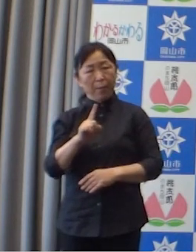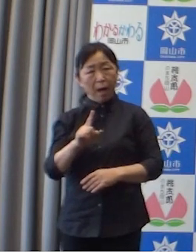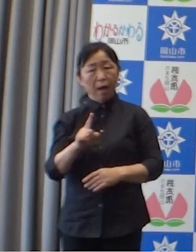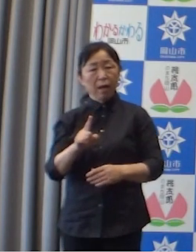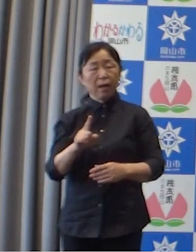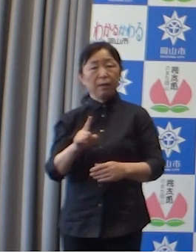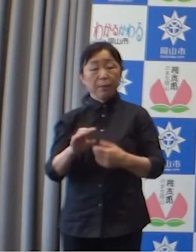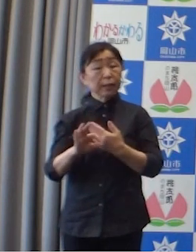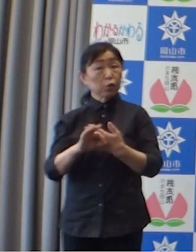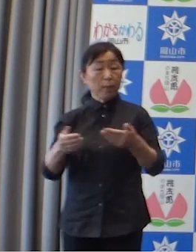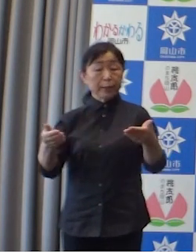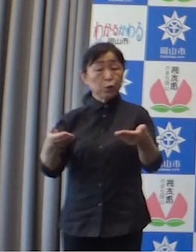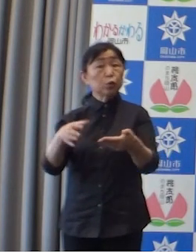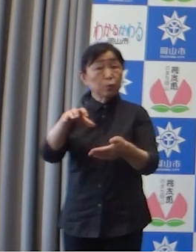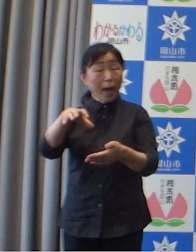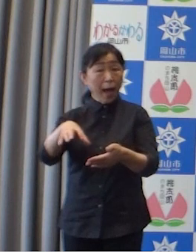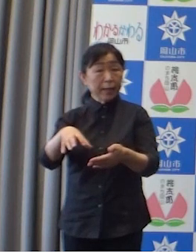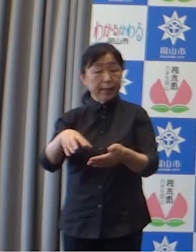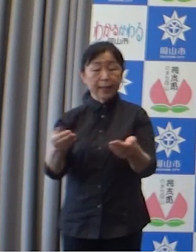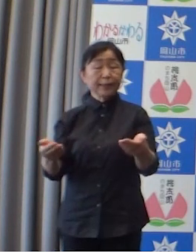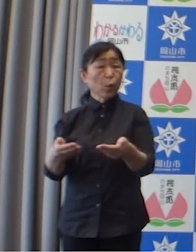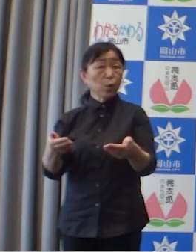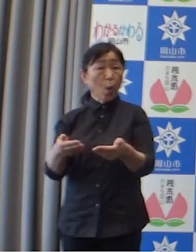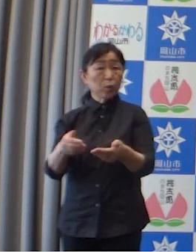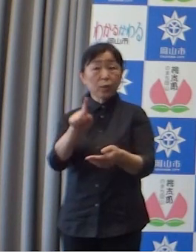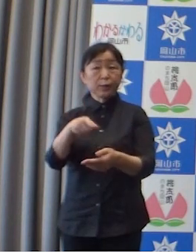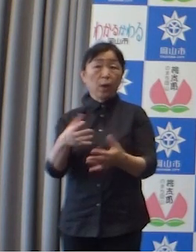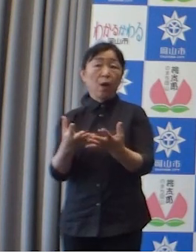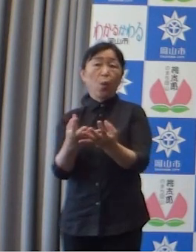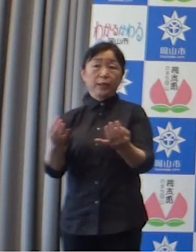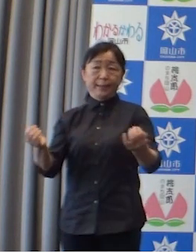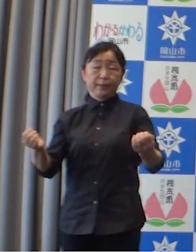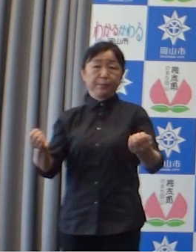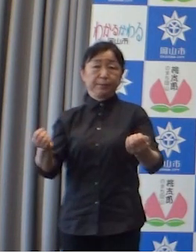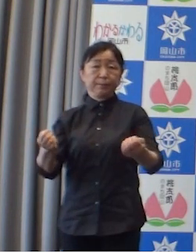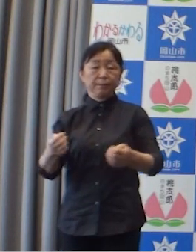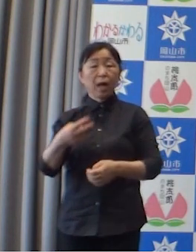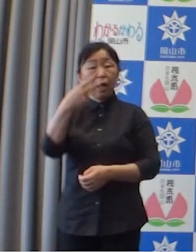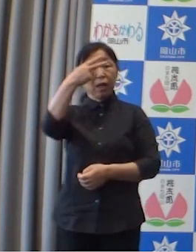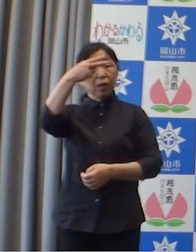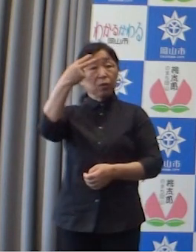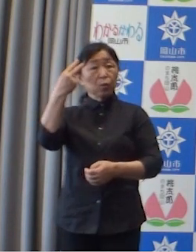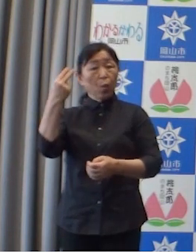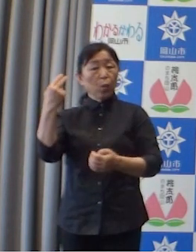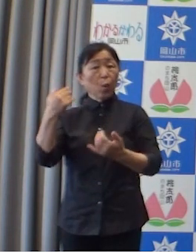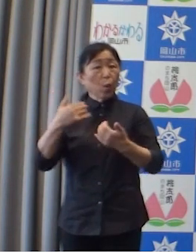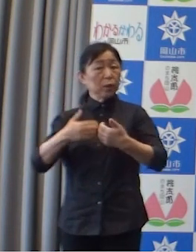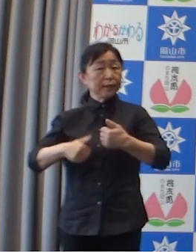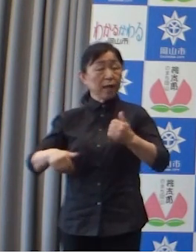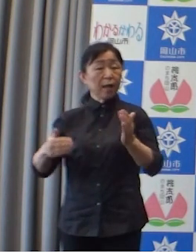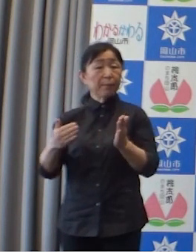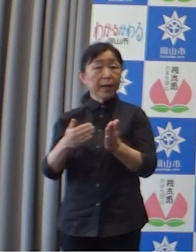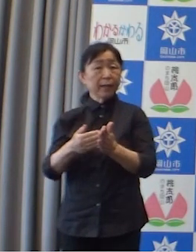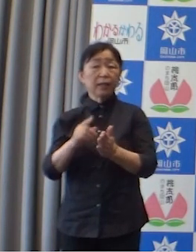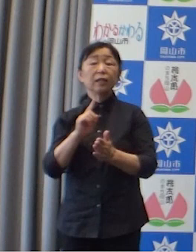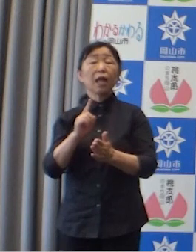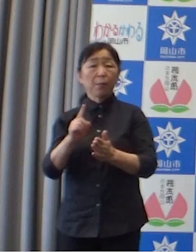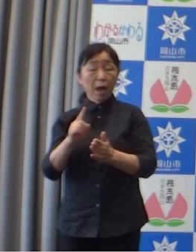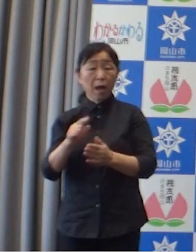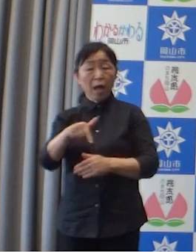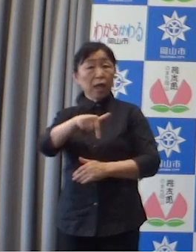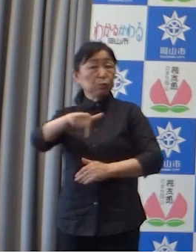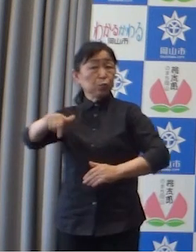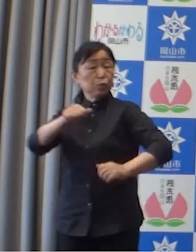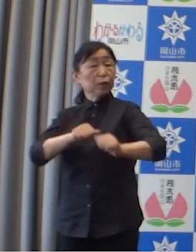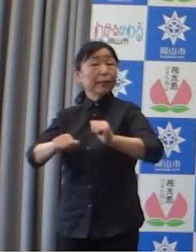職場に行ってね、仕事をされる方が多いんではないかと。高校生までで行くとね、それは全員が部活入るわけじ